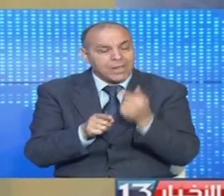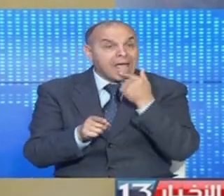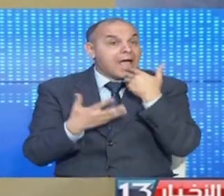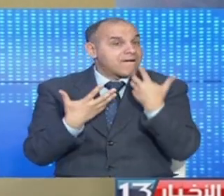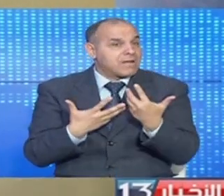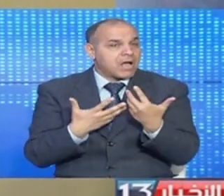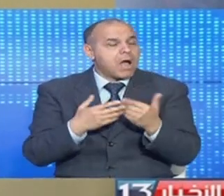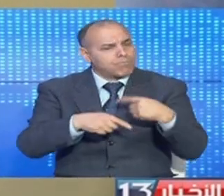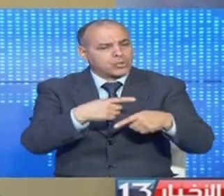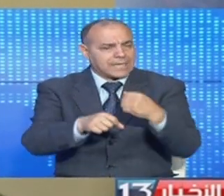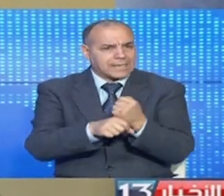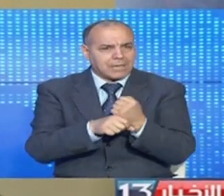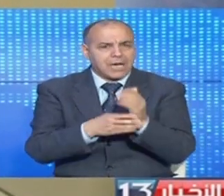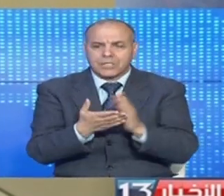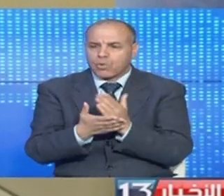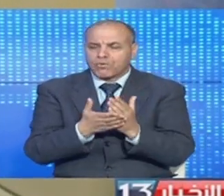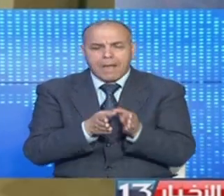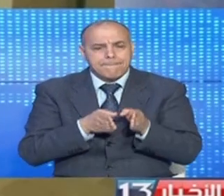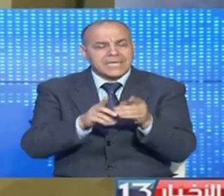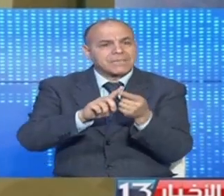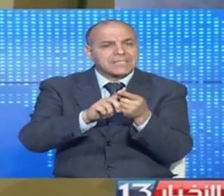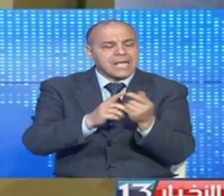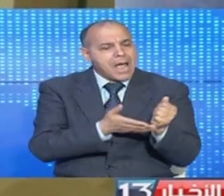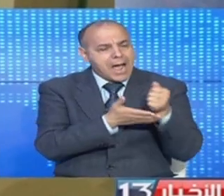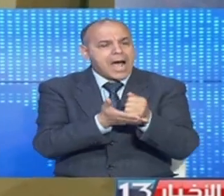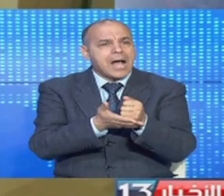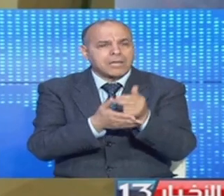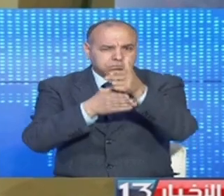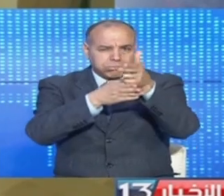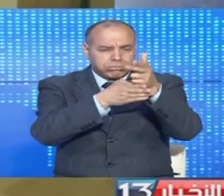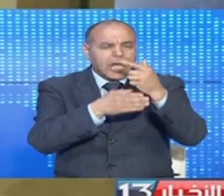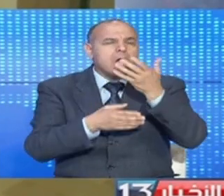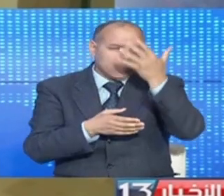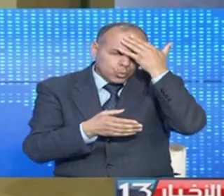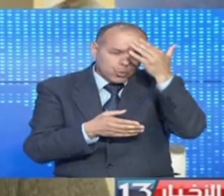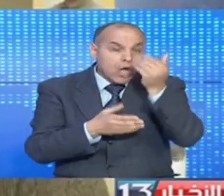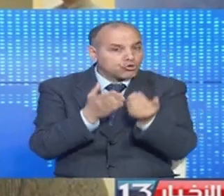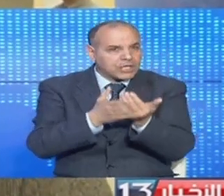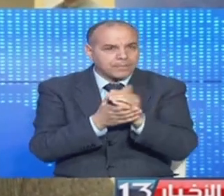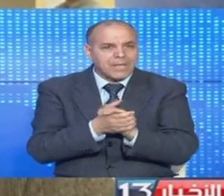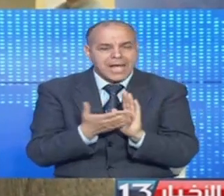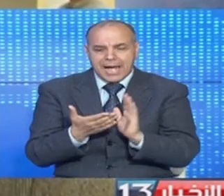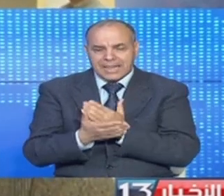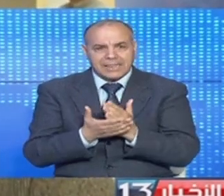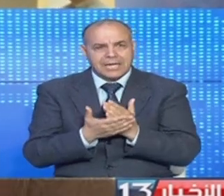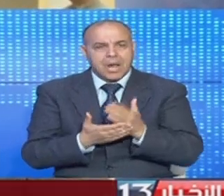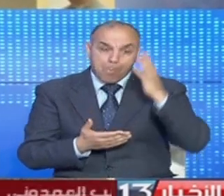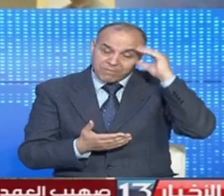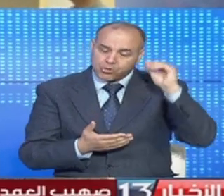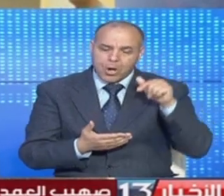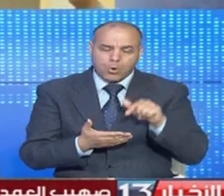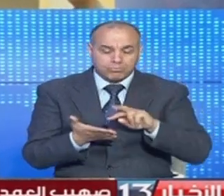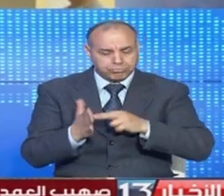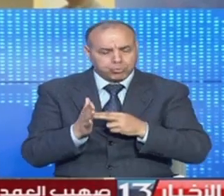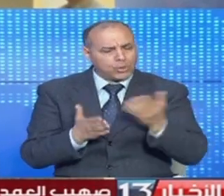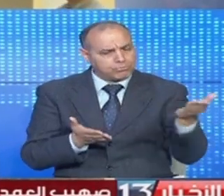أمل المواصلة وتوفير هذا الممر وتزويده بكاميرا حرارية متطورة. حضرنا بالكفاءات نتاع المؤسسة